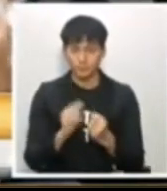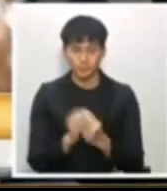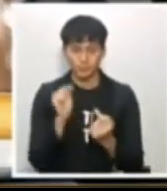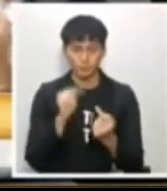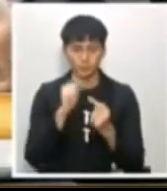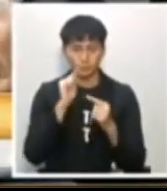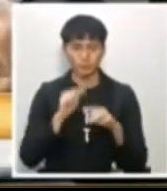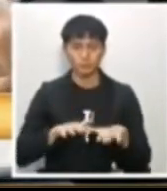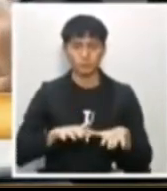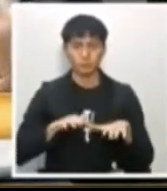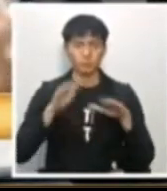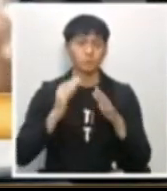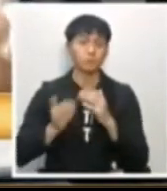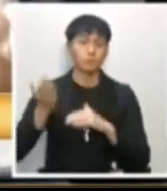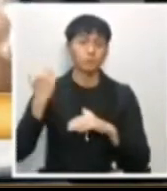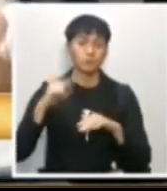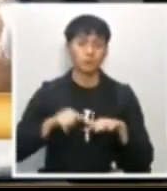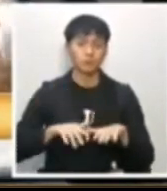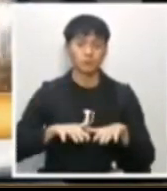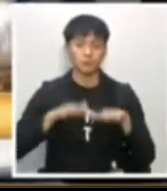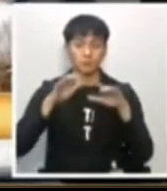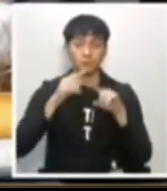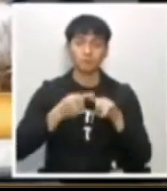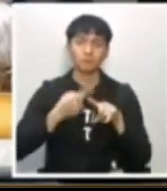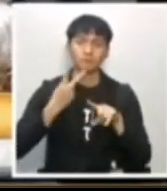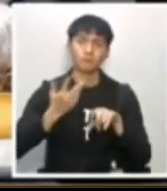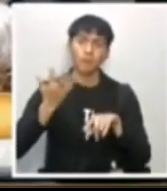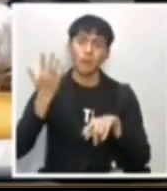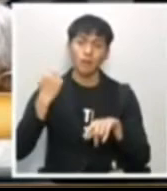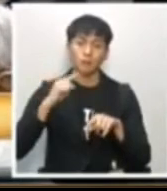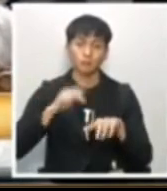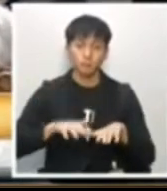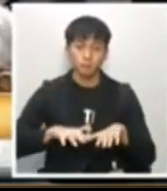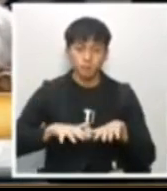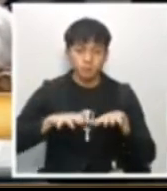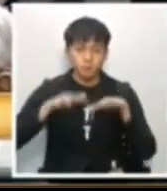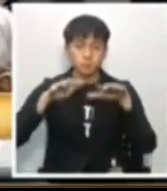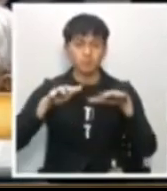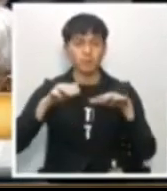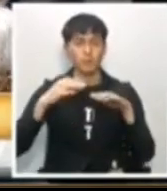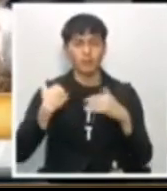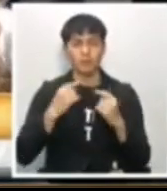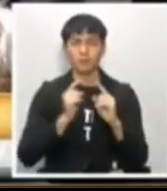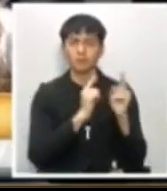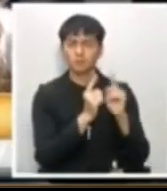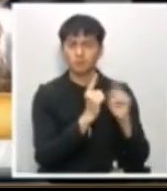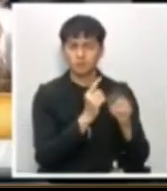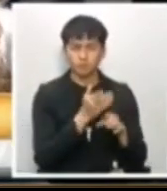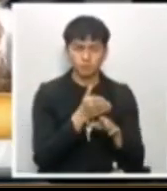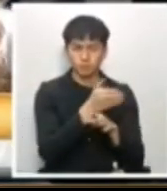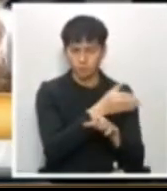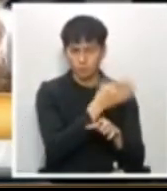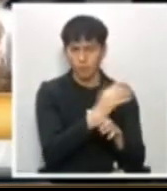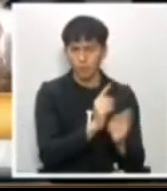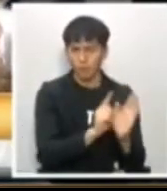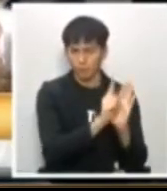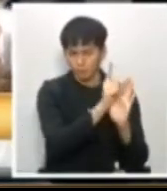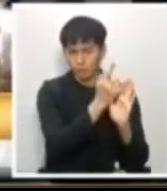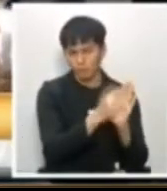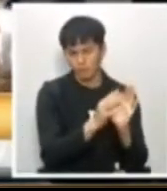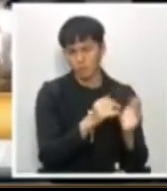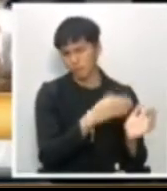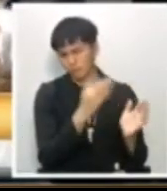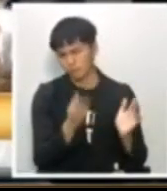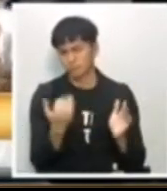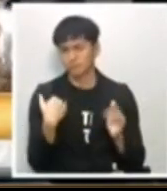ำท่วมใหญ่ในจังหวัดอุบลราชธานีเมื่อประมาณ2เดือนที่แล้วท่านประธานแล้วก็ดิฉันได้เคยหารือไปแล้ว1ครั้งแต่จนถึงปัจจุบันนี้ก็ยัง